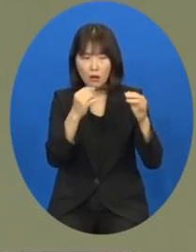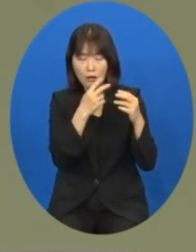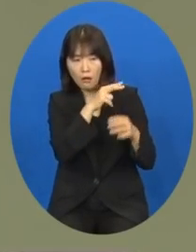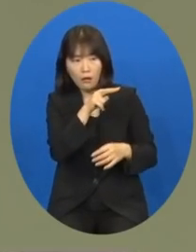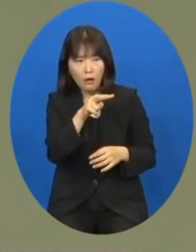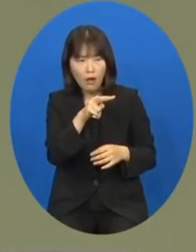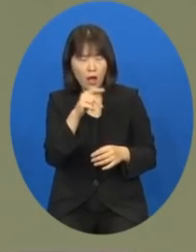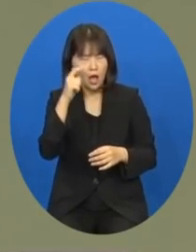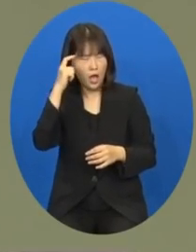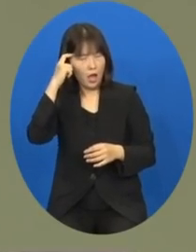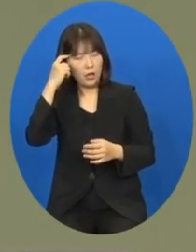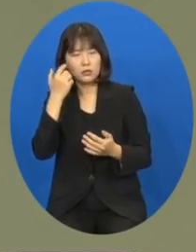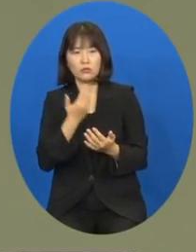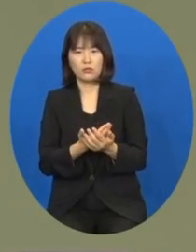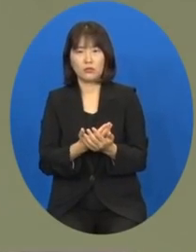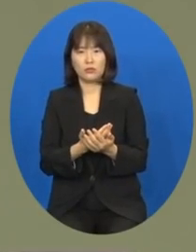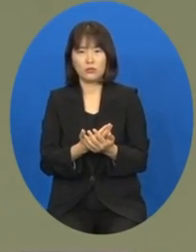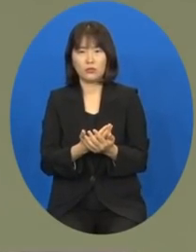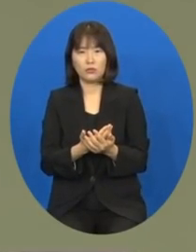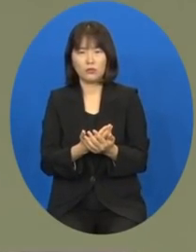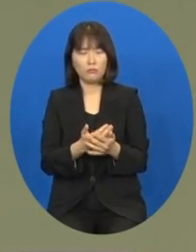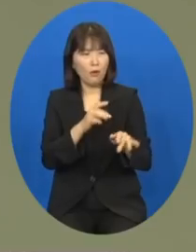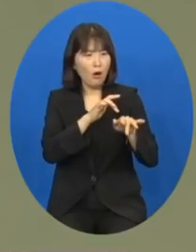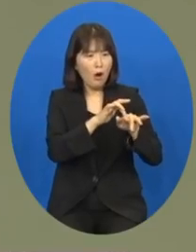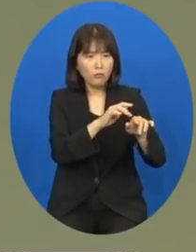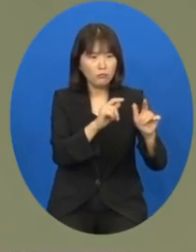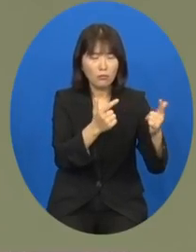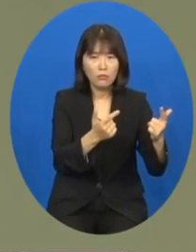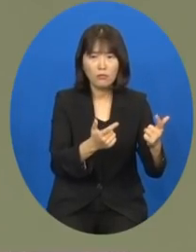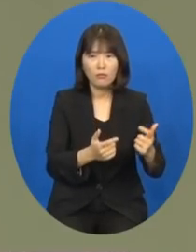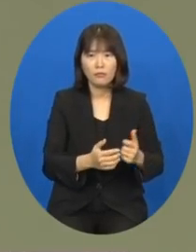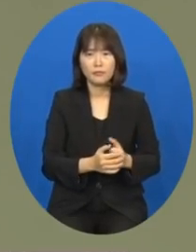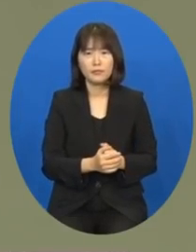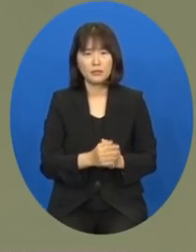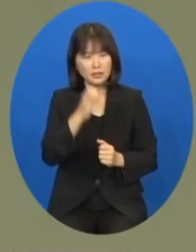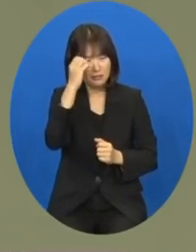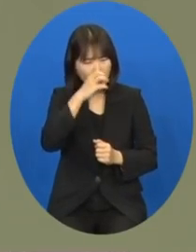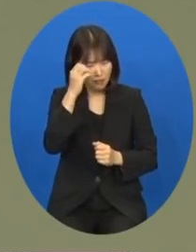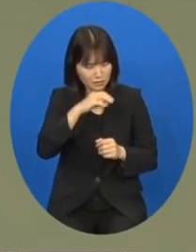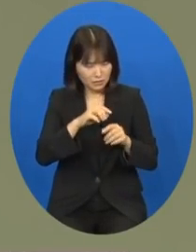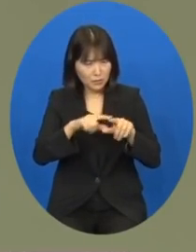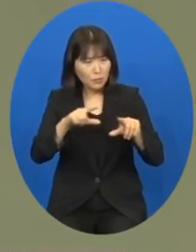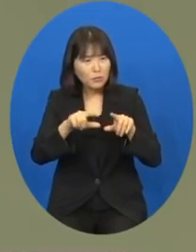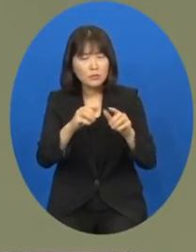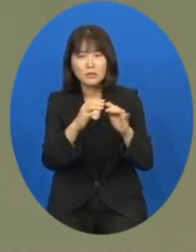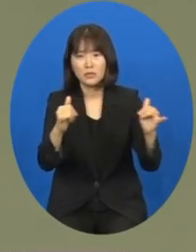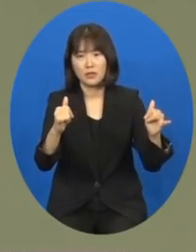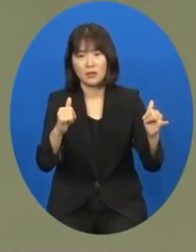충격에 빠졌습니다 악마가 아니었어 그냥 사람이었어